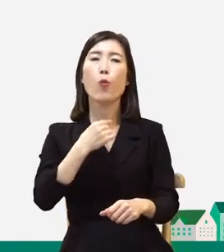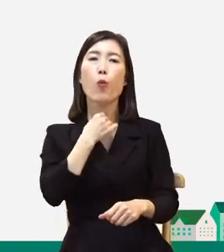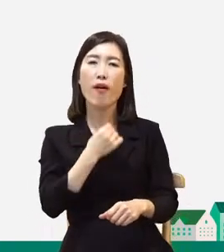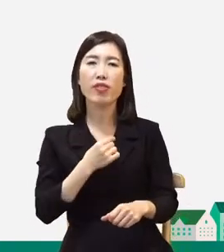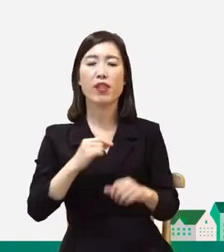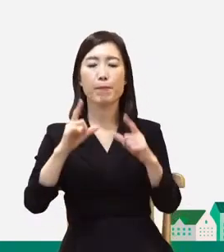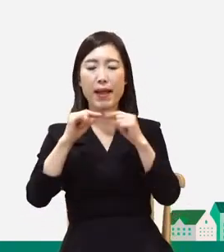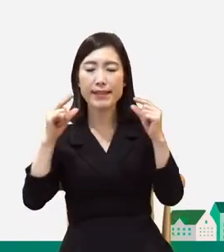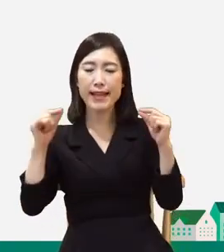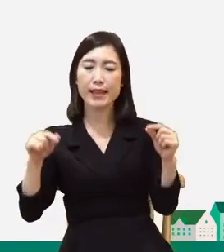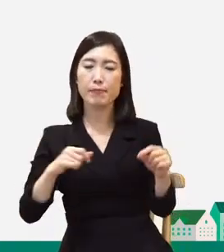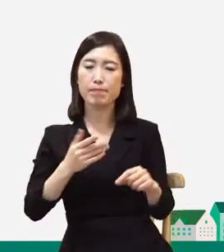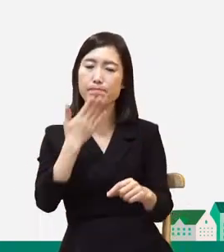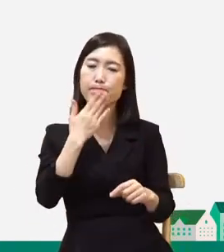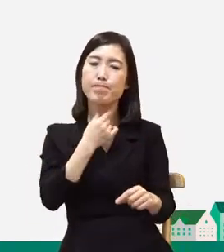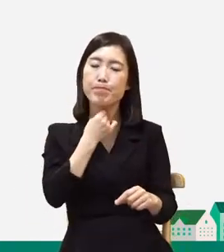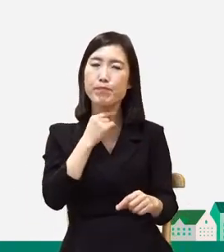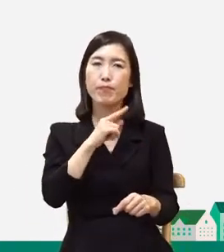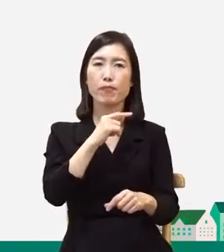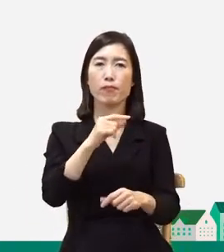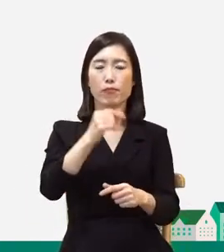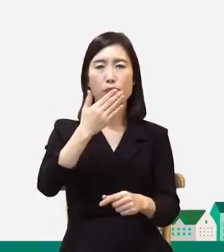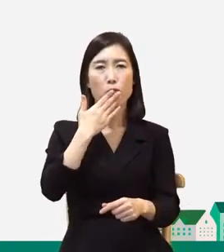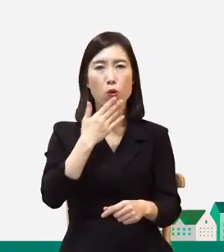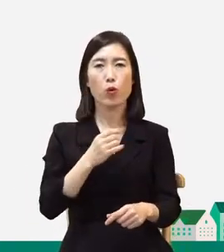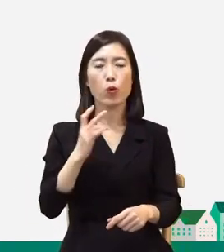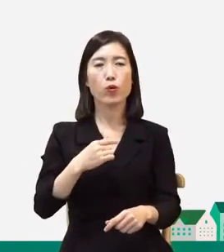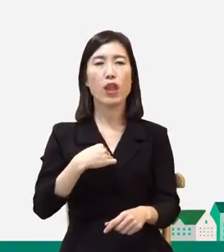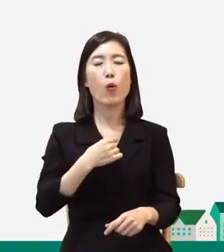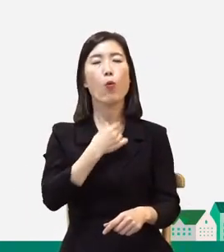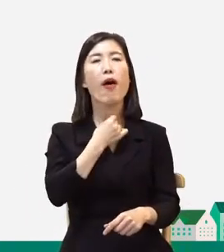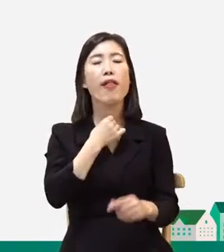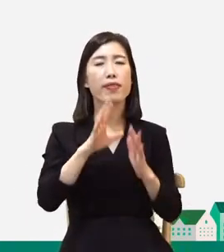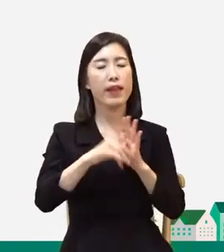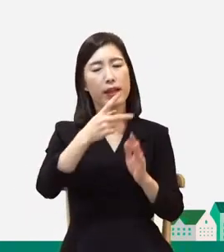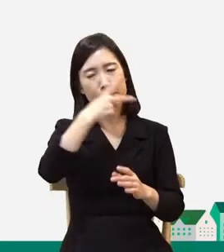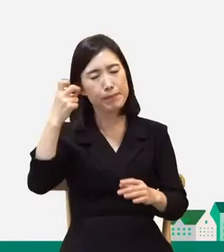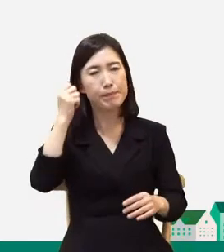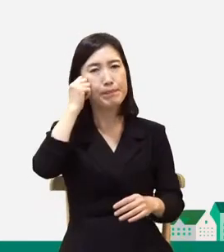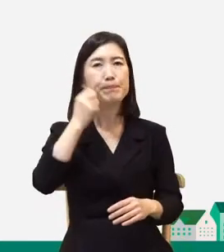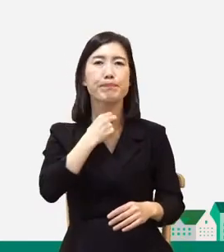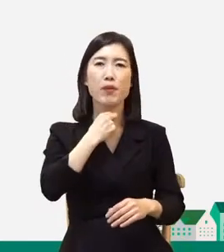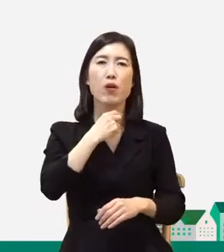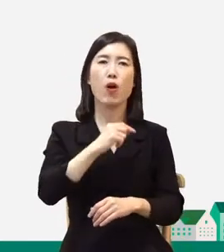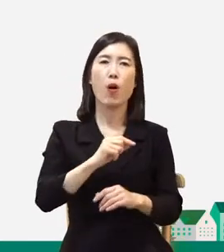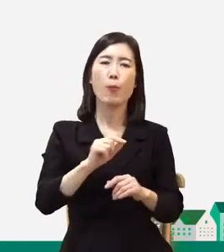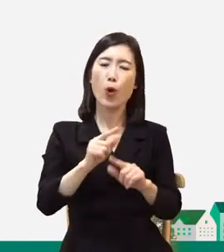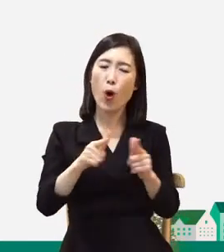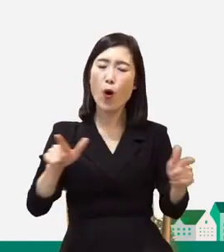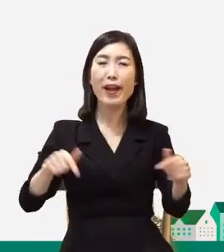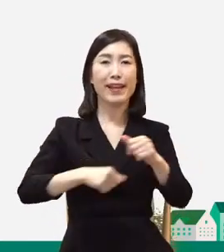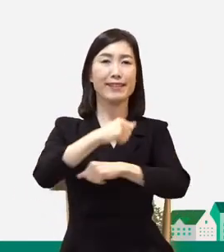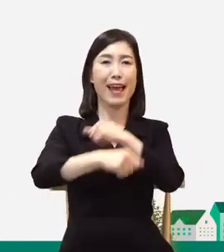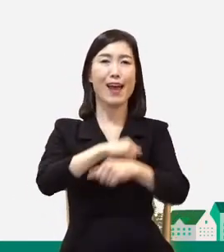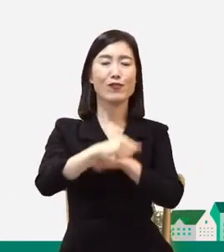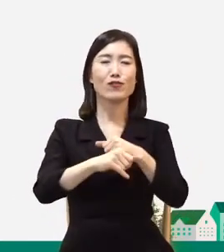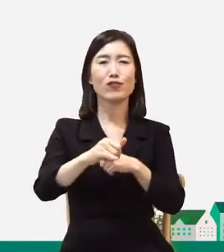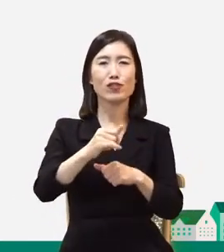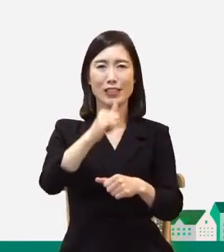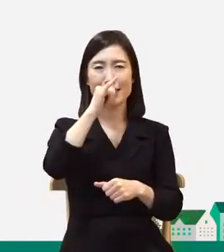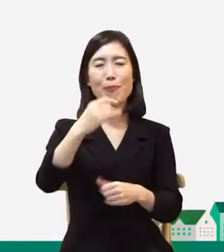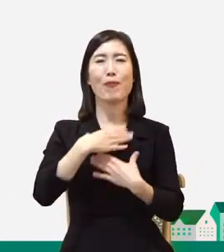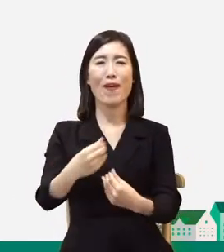원하는 반찬을 먹을 수 있는 자유나 내가 원할 때 잘 수 있는 자유, 여러 가지 자유들이 있었고